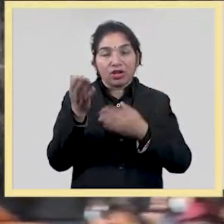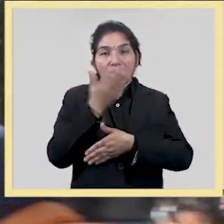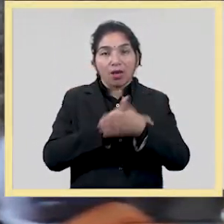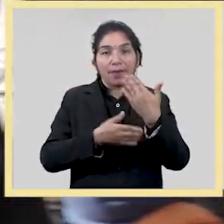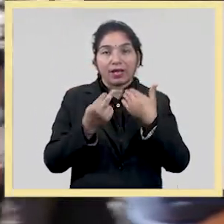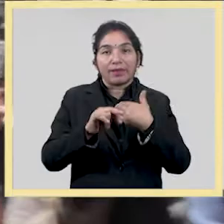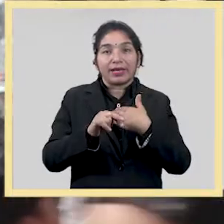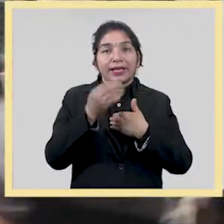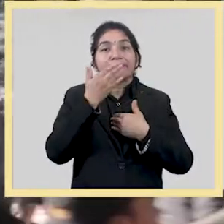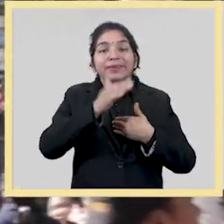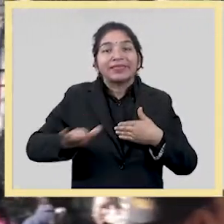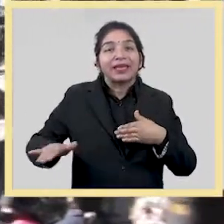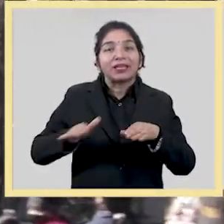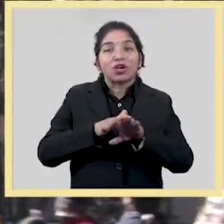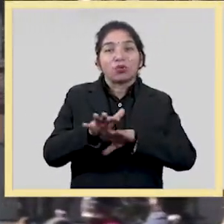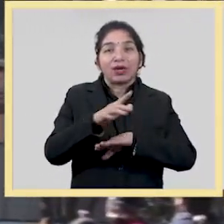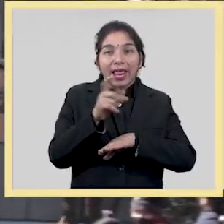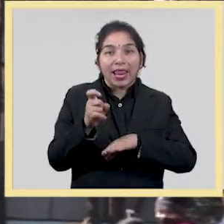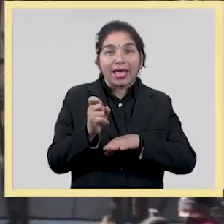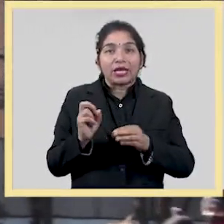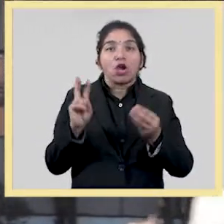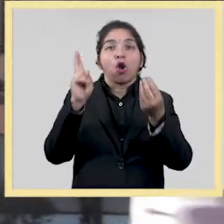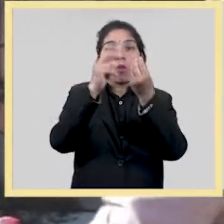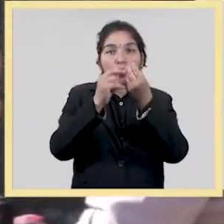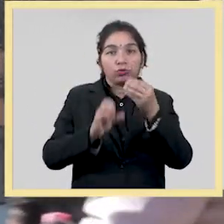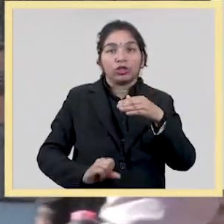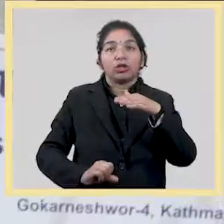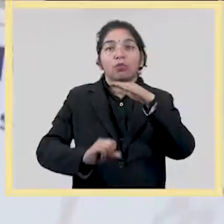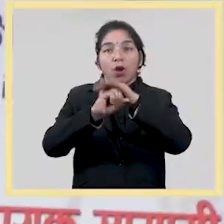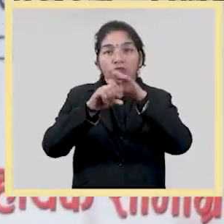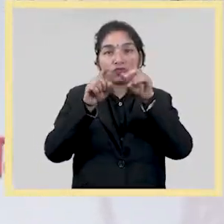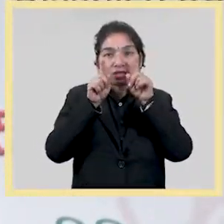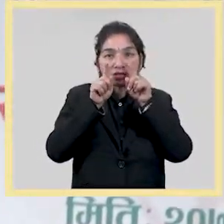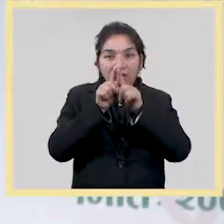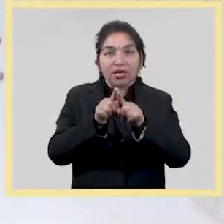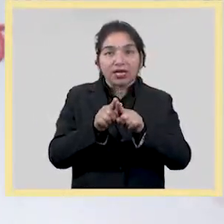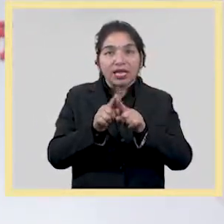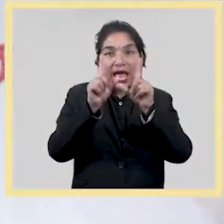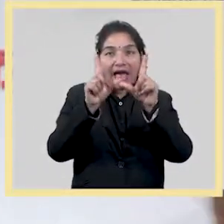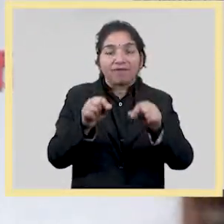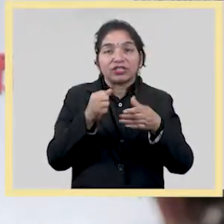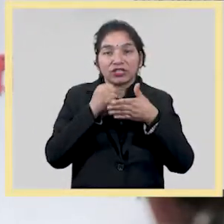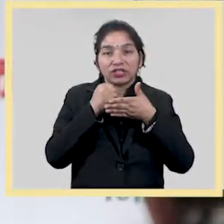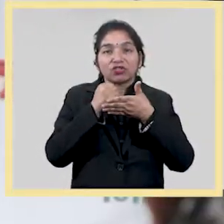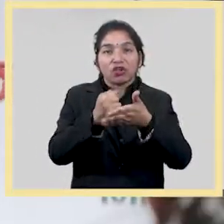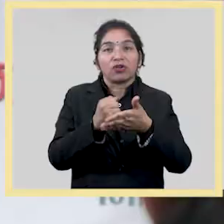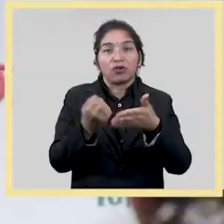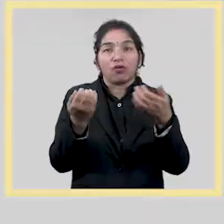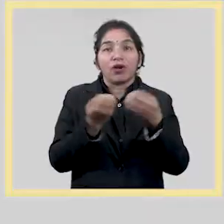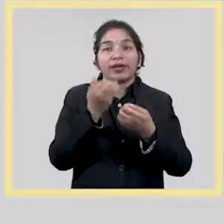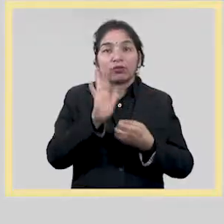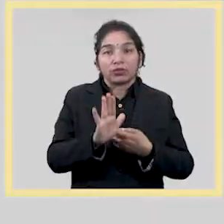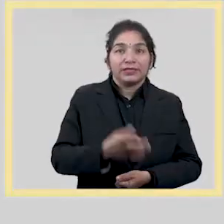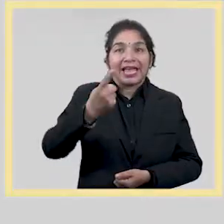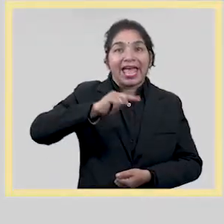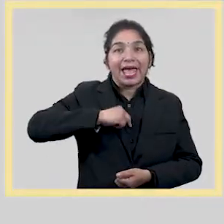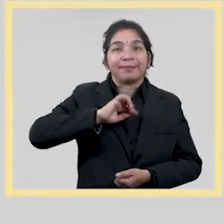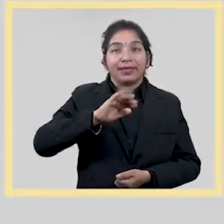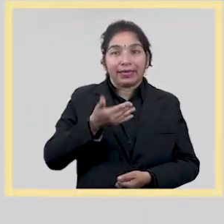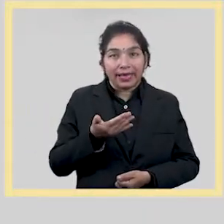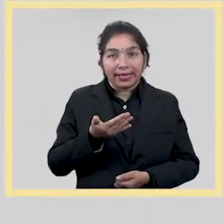अपाङ्गता भएका विद्यार्थीहरूका लागि भौतिक पहुँचयुक्त सहितको आवश्यक सहयोग समेत गरेको छ।